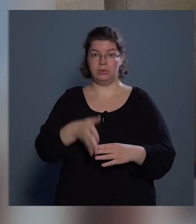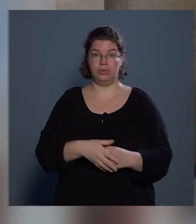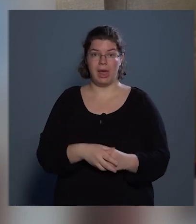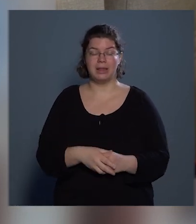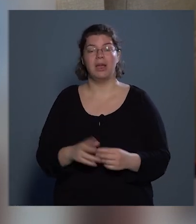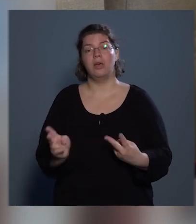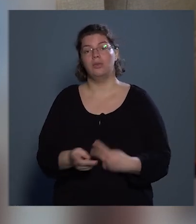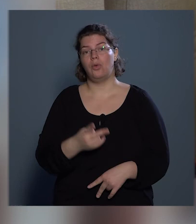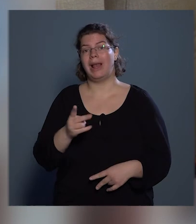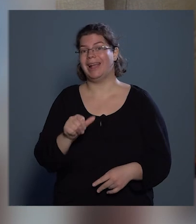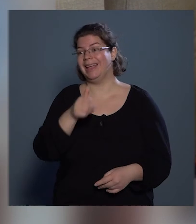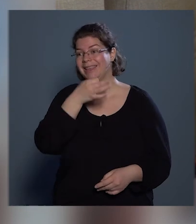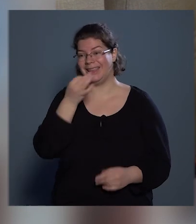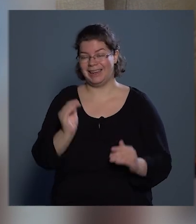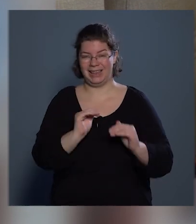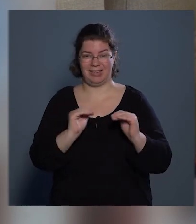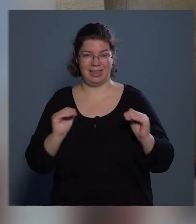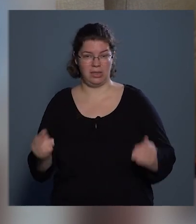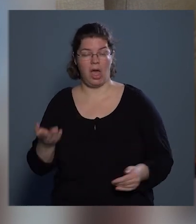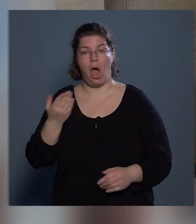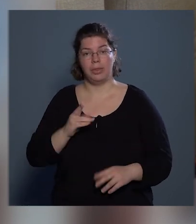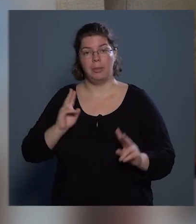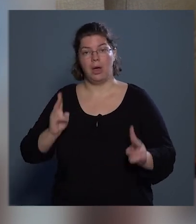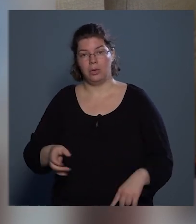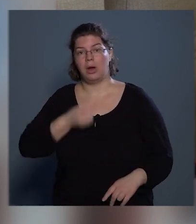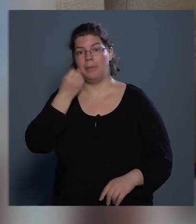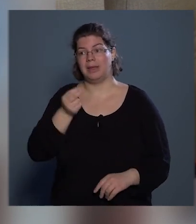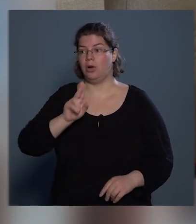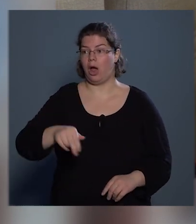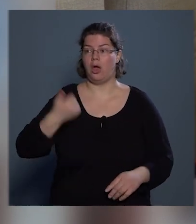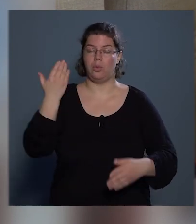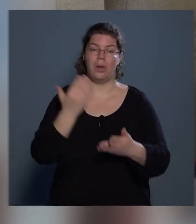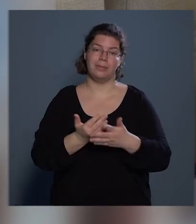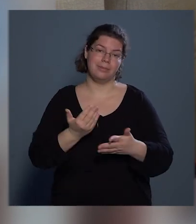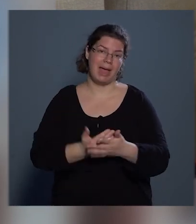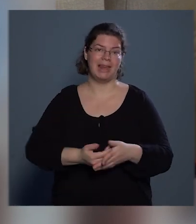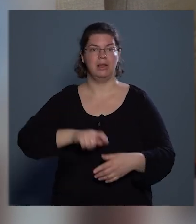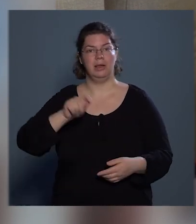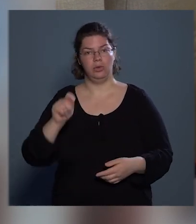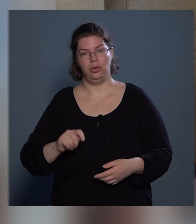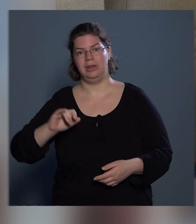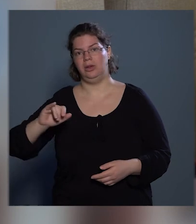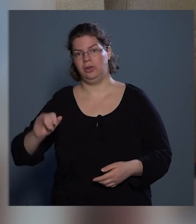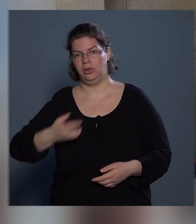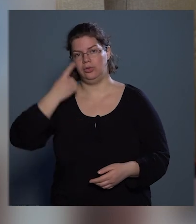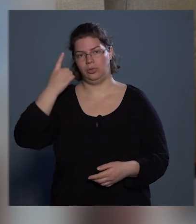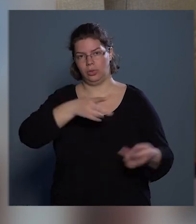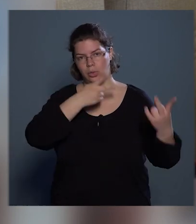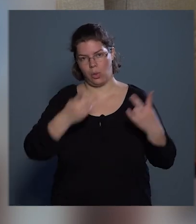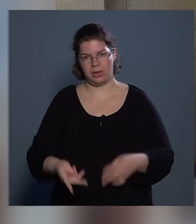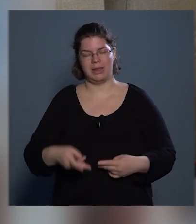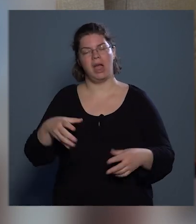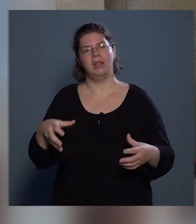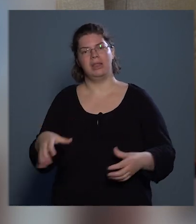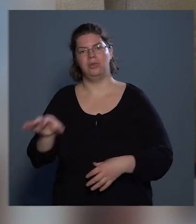főleg egy kérdés szintjén, hanem akkor, amikor arról már döntést is tud hozni a testület